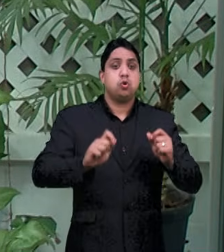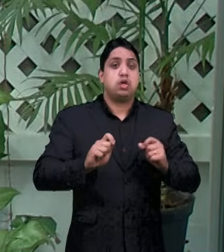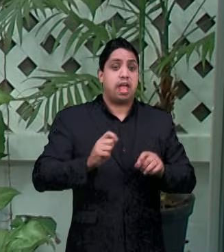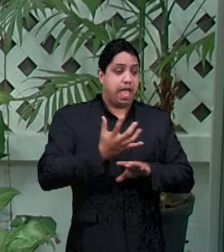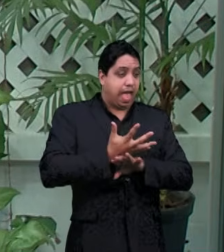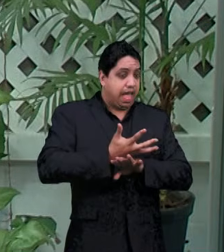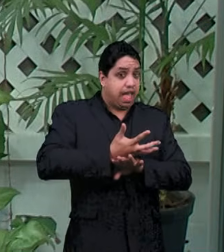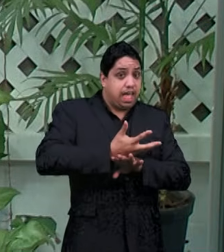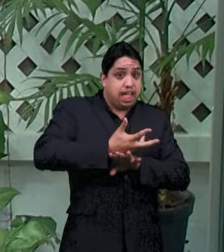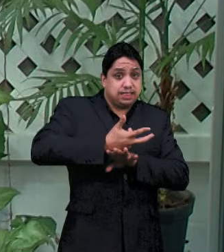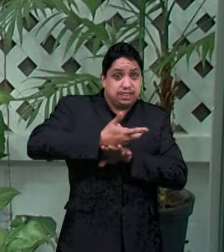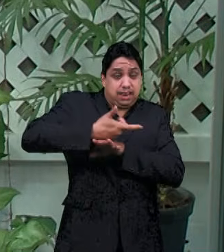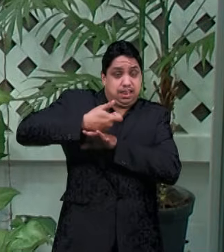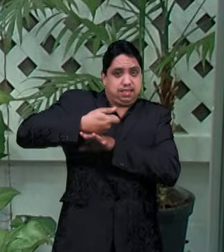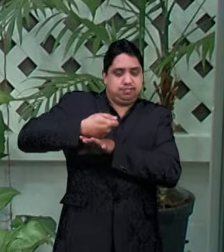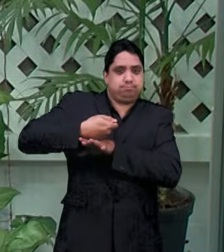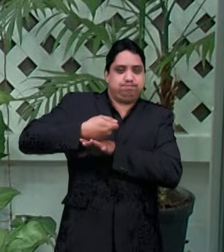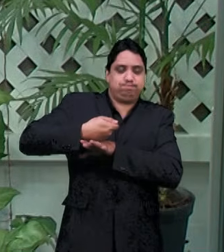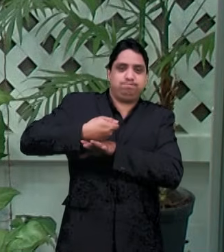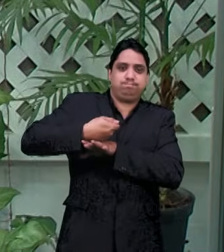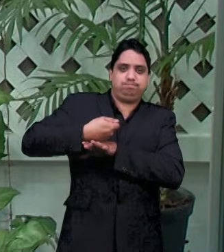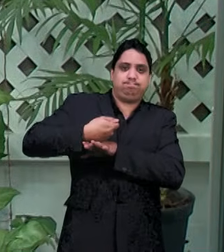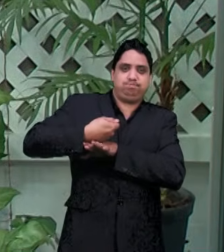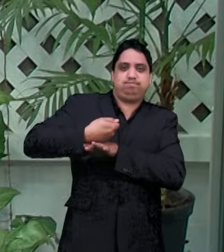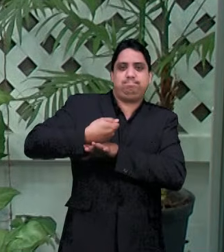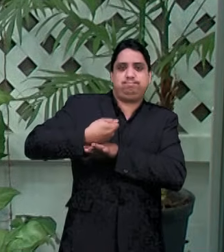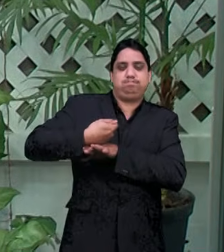qui a été attirée